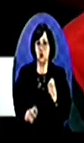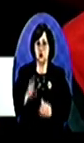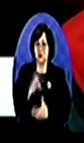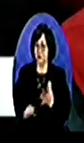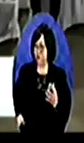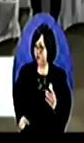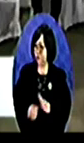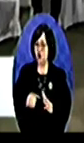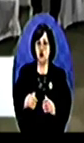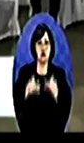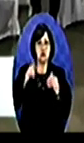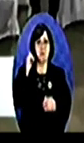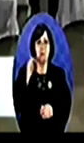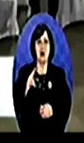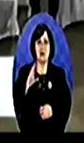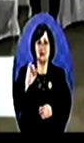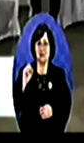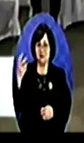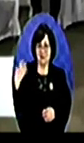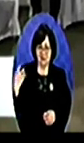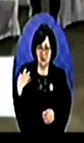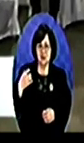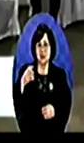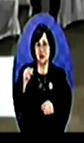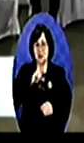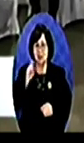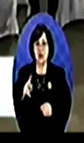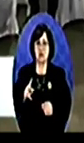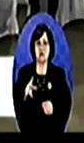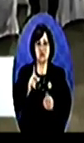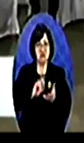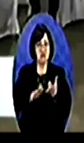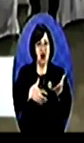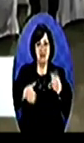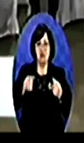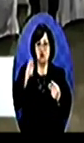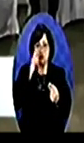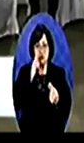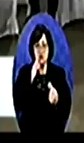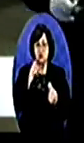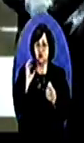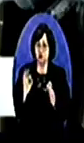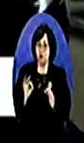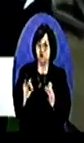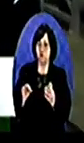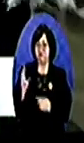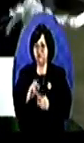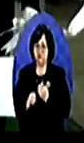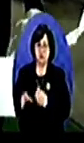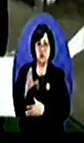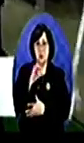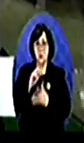банк хариуцсан ажиллаж зах зээлийн эрэлт хэрэгцээд нийцсэн доктортой үйлдвэрлэлийг хөгжүүлэхэд санхүүгийн дэмжлэгээр хангаж байгаа юм. Мөн ажлын байр гадаад